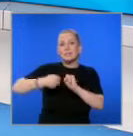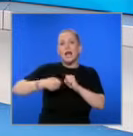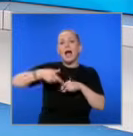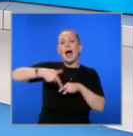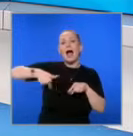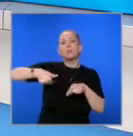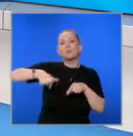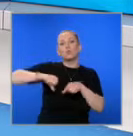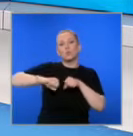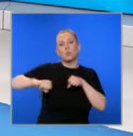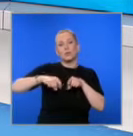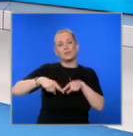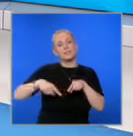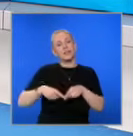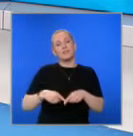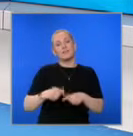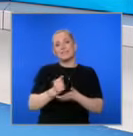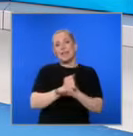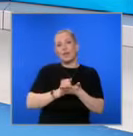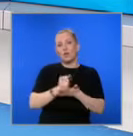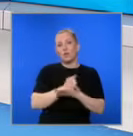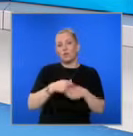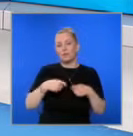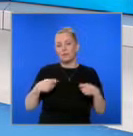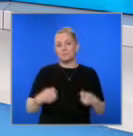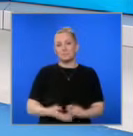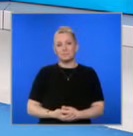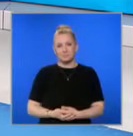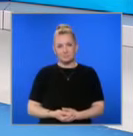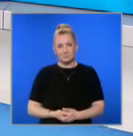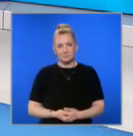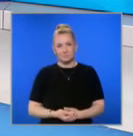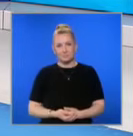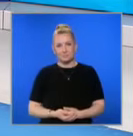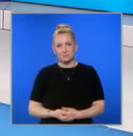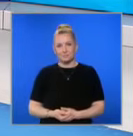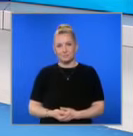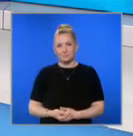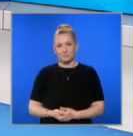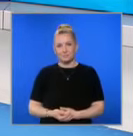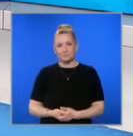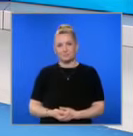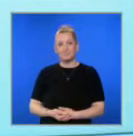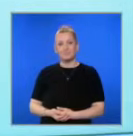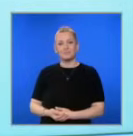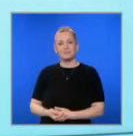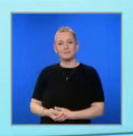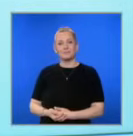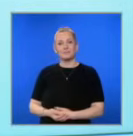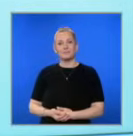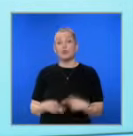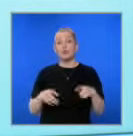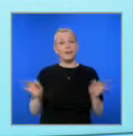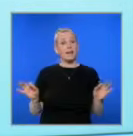и възстановяването му ще продължи около месец. Подробности за тази новина очаквайте в централната ни спортна емисия малко преди 21 часа. Поли. Това